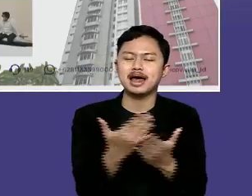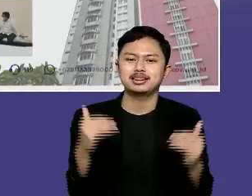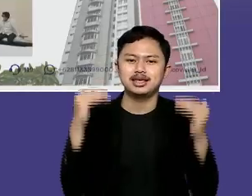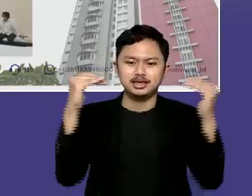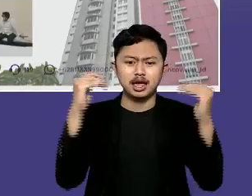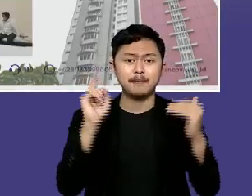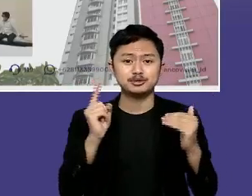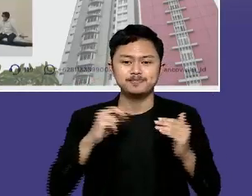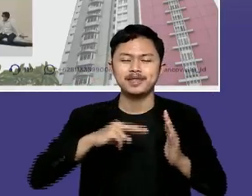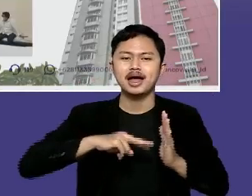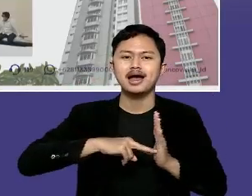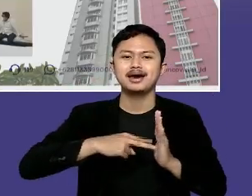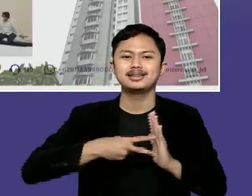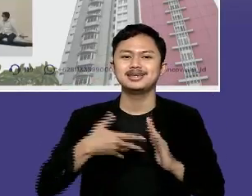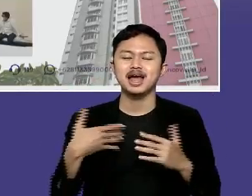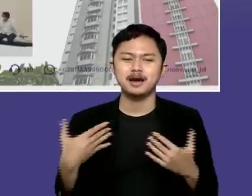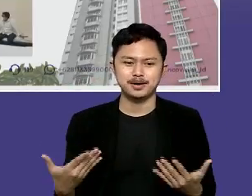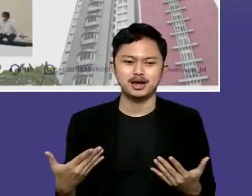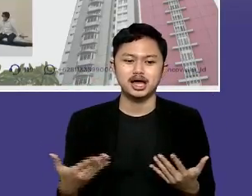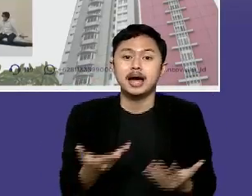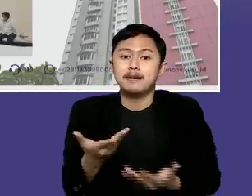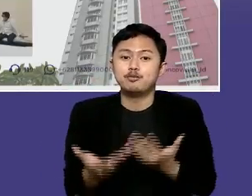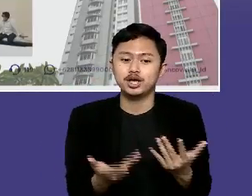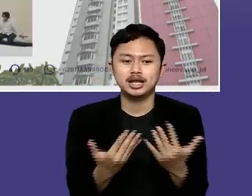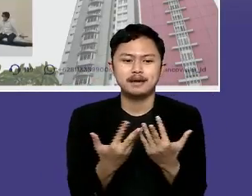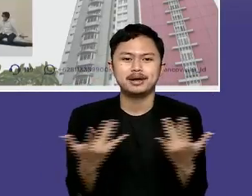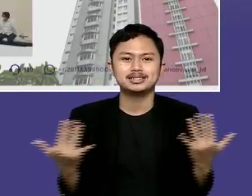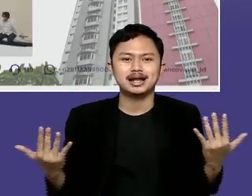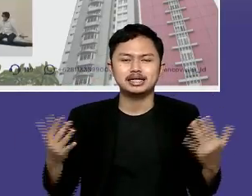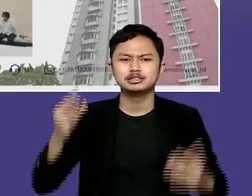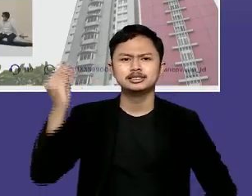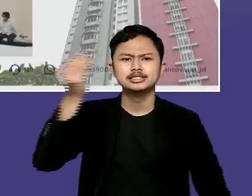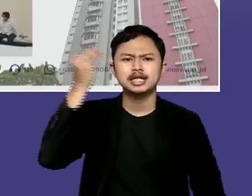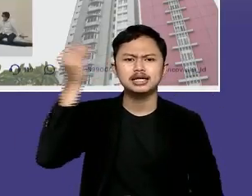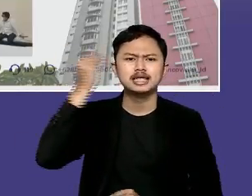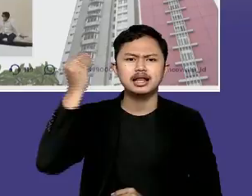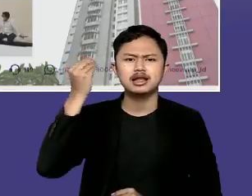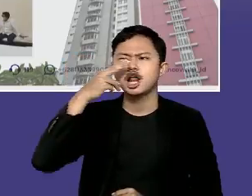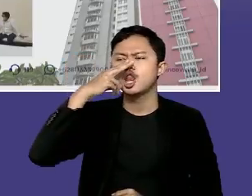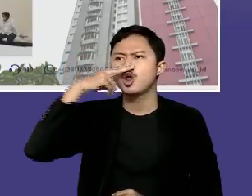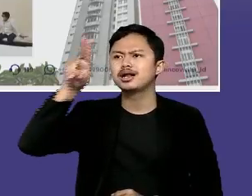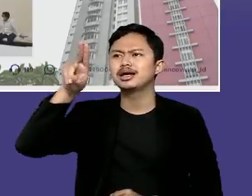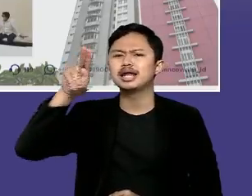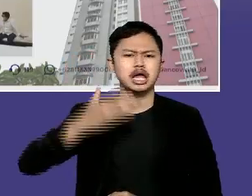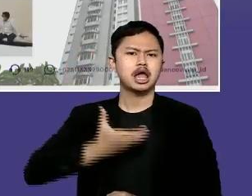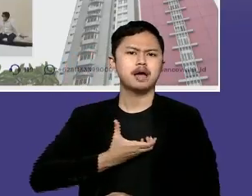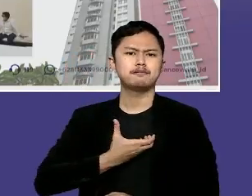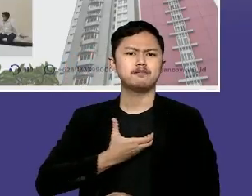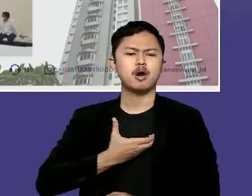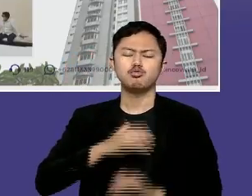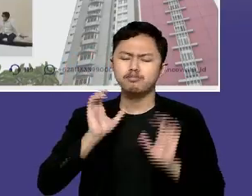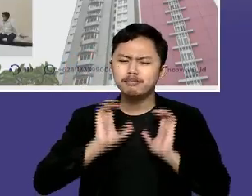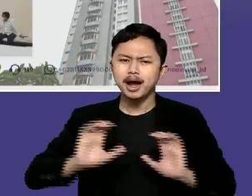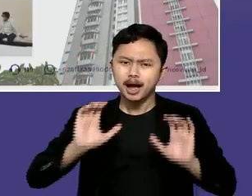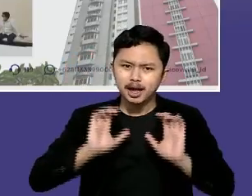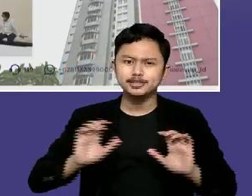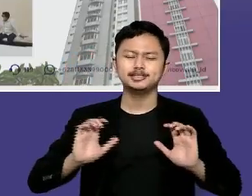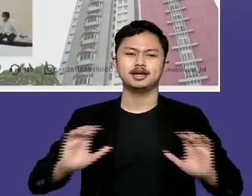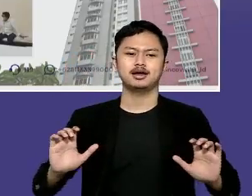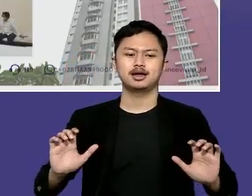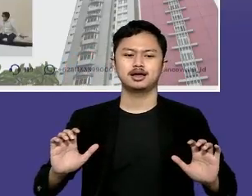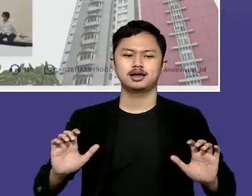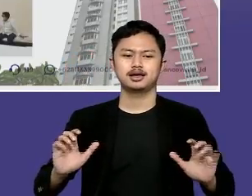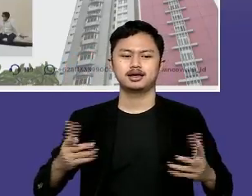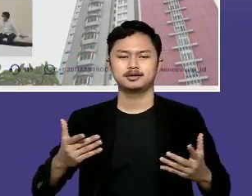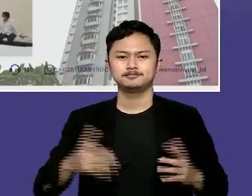ini mengindikasikan bahwa animo masyarakat untuk melakukan perjalanan lintas negara masih tinggi, terlepas dari